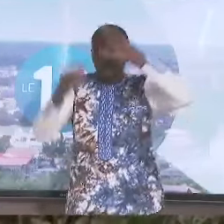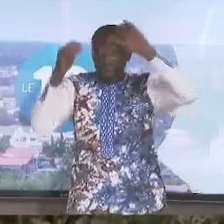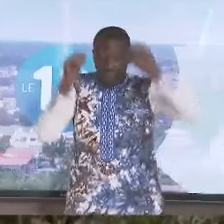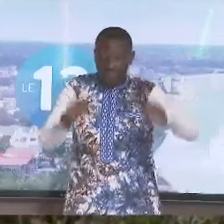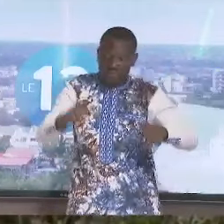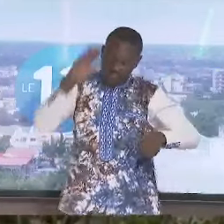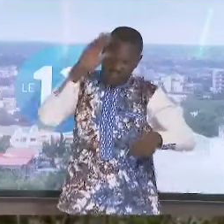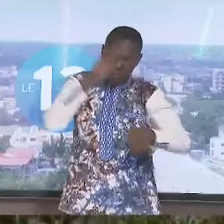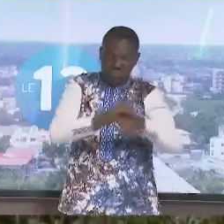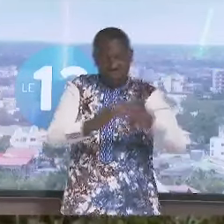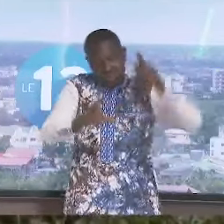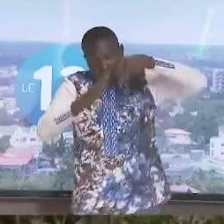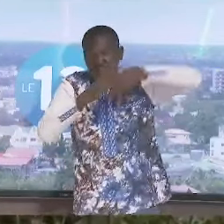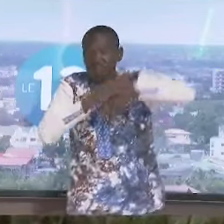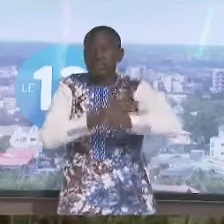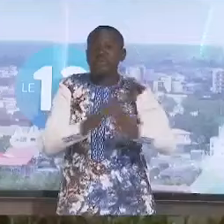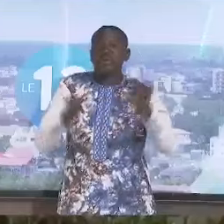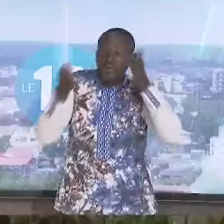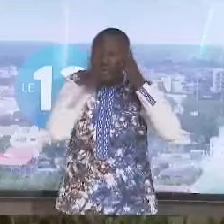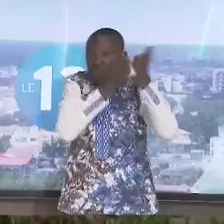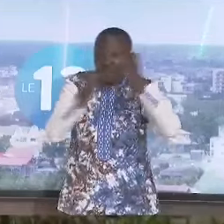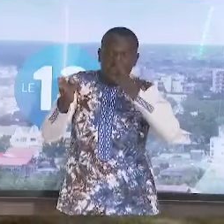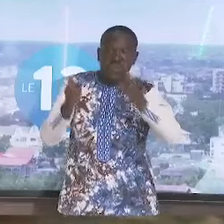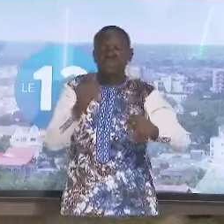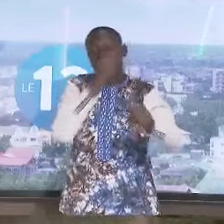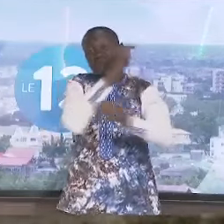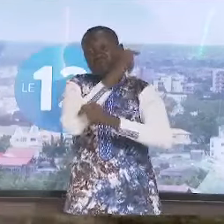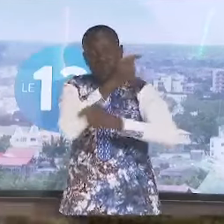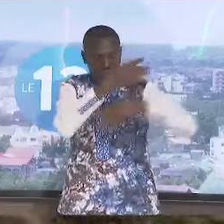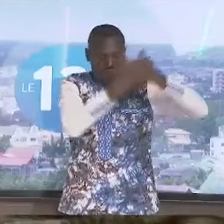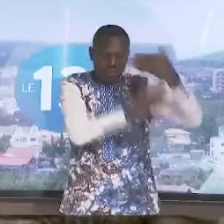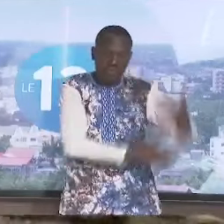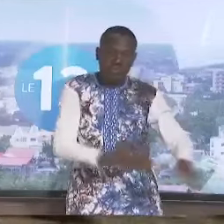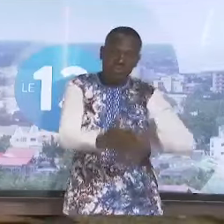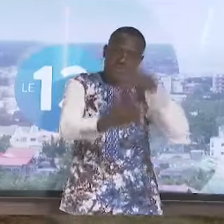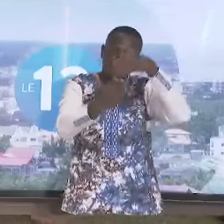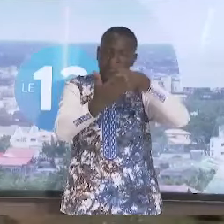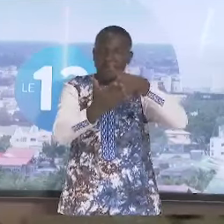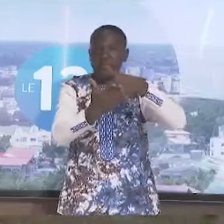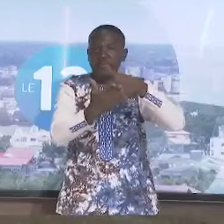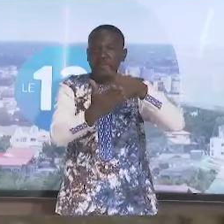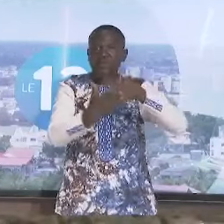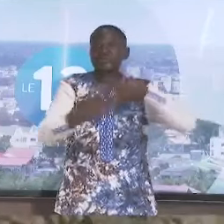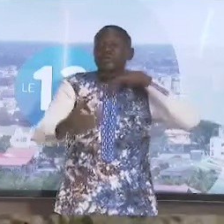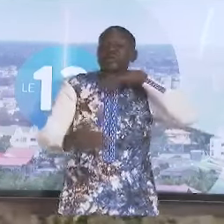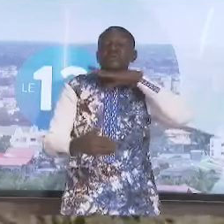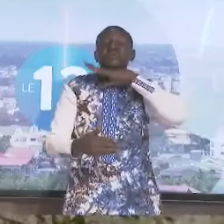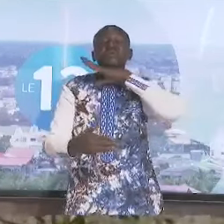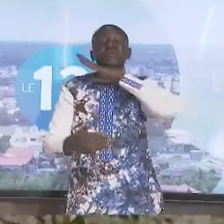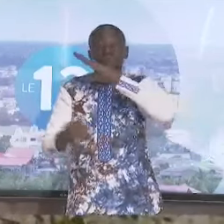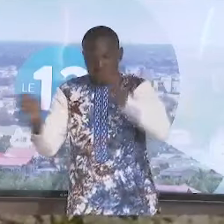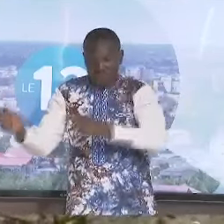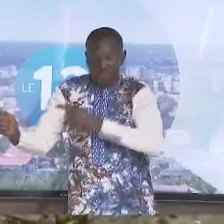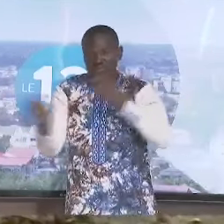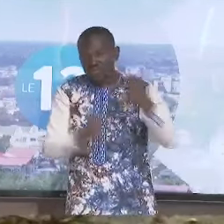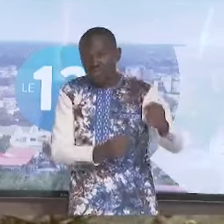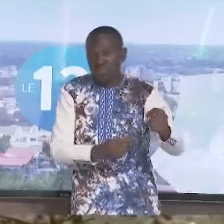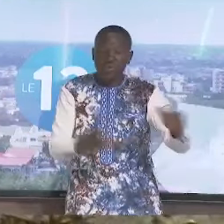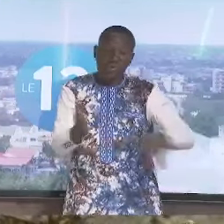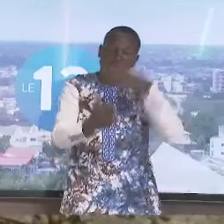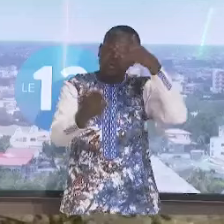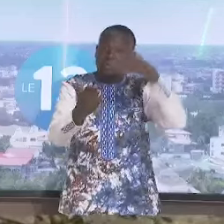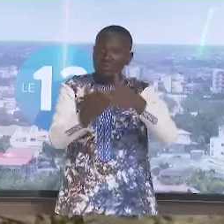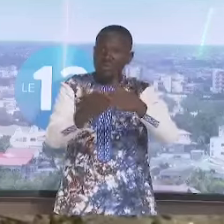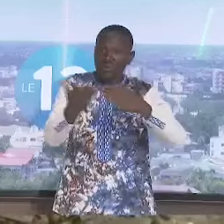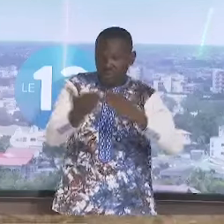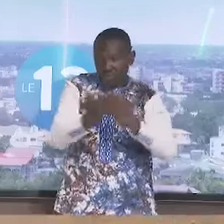dans le bas-fond ou le barrage des Tanguins situé à proximité du centre. Les ordures ici ont été transportées du centre par les